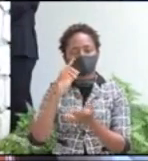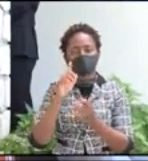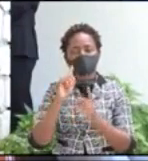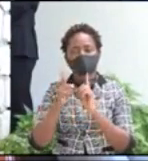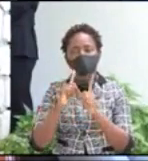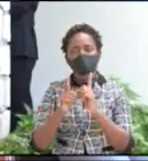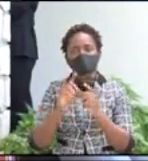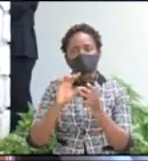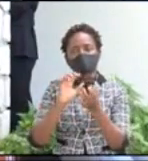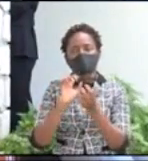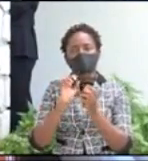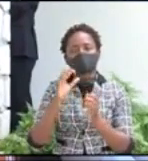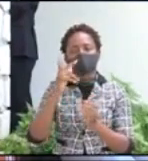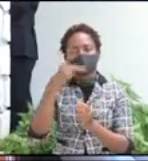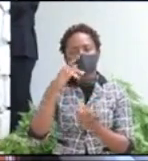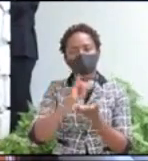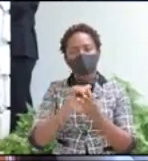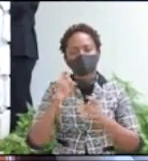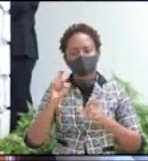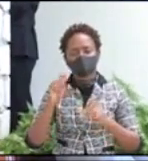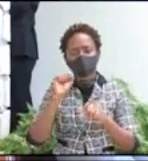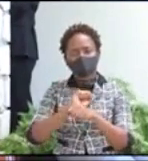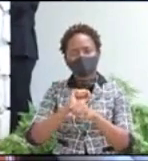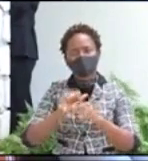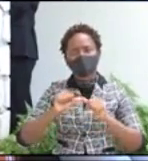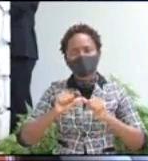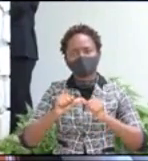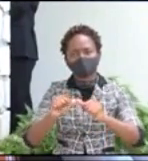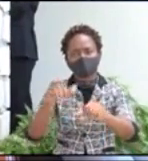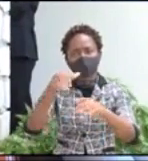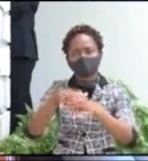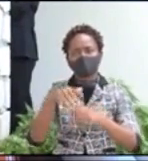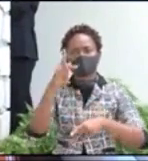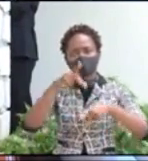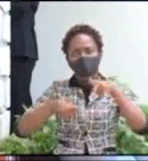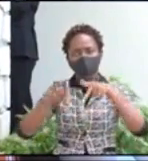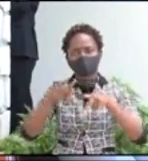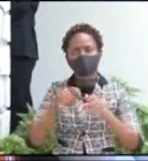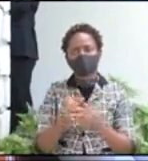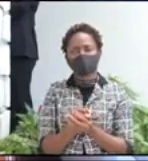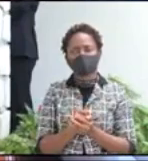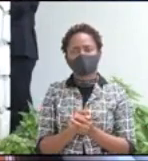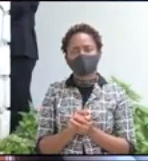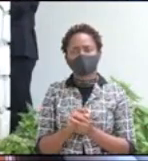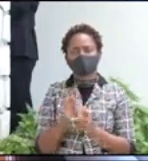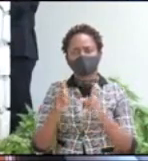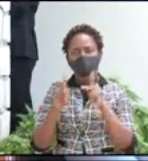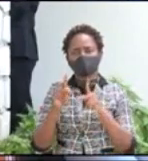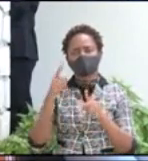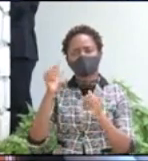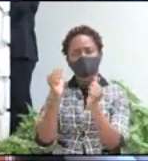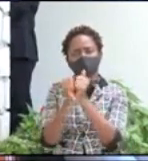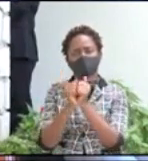que pressé faut commencer travail pour faire un gros homblé dans Port-au-Prince avec